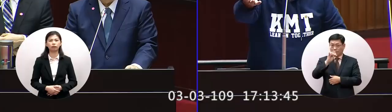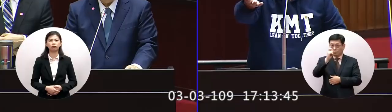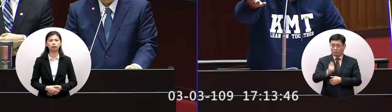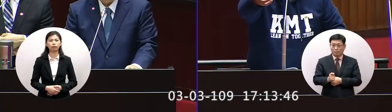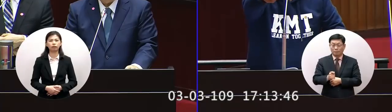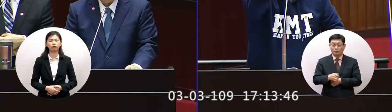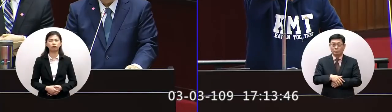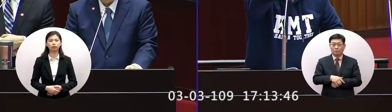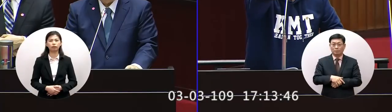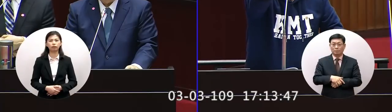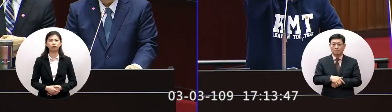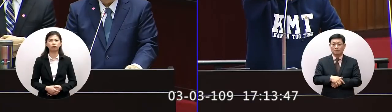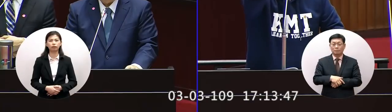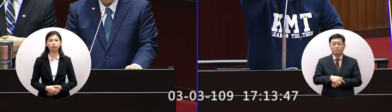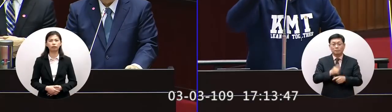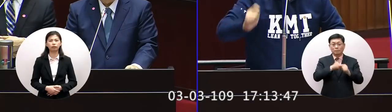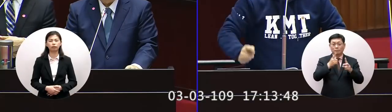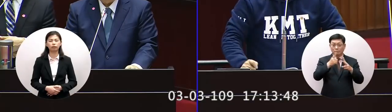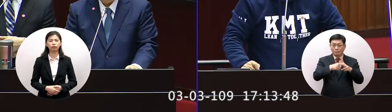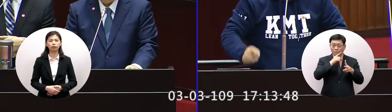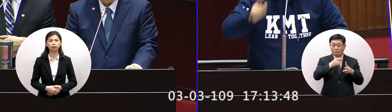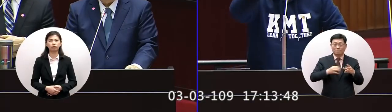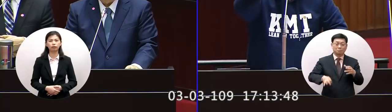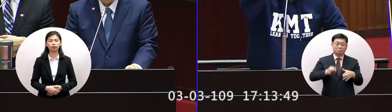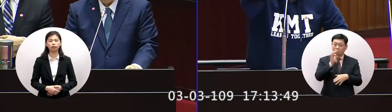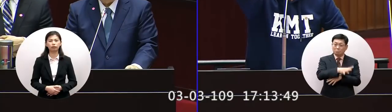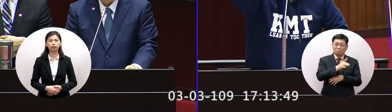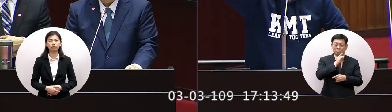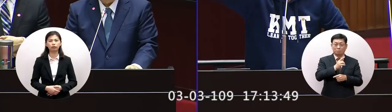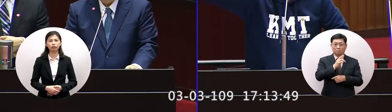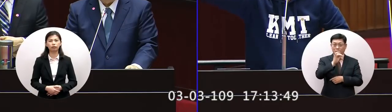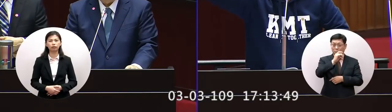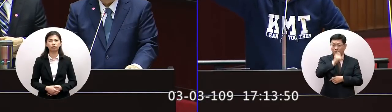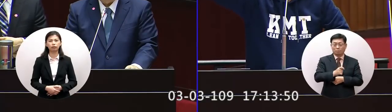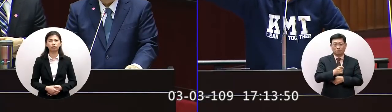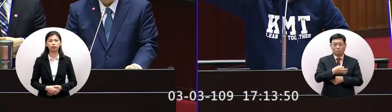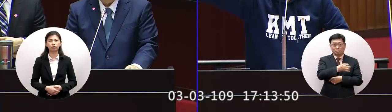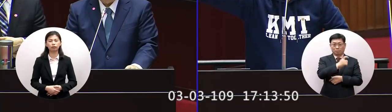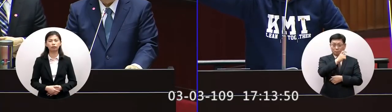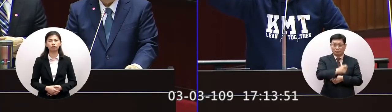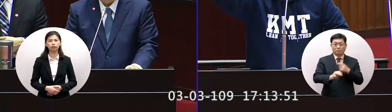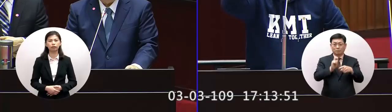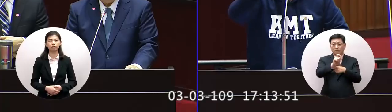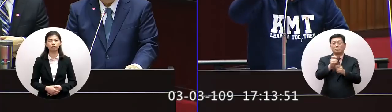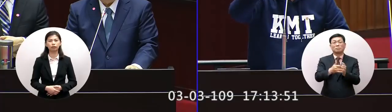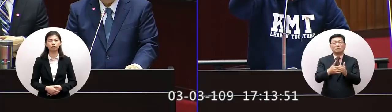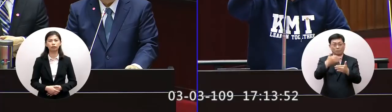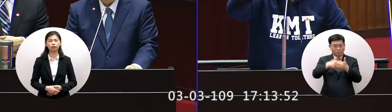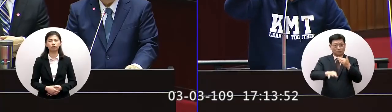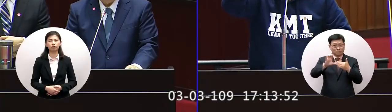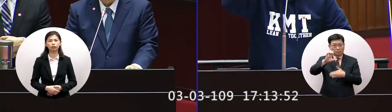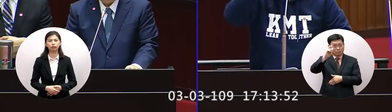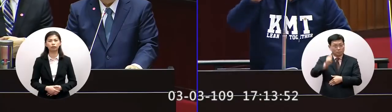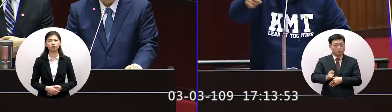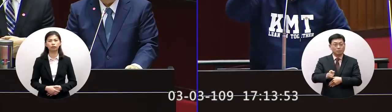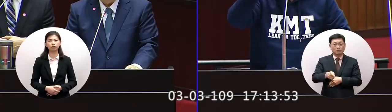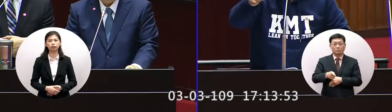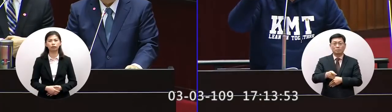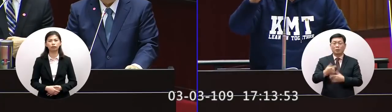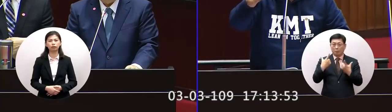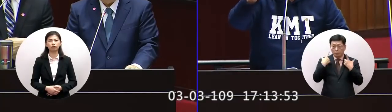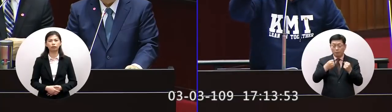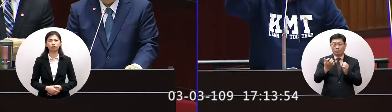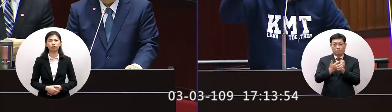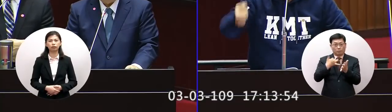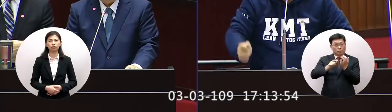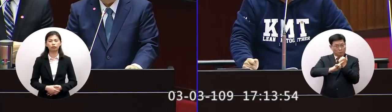亿，中小企你捐助100亿啦，你捐助给他10亿，执行率10%，剩下90亿，因为你排